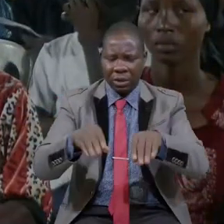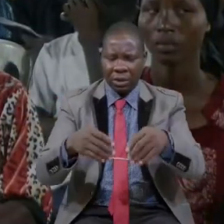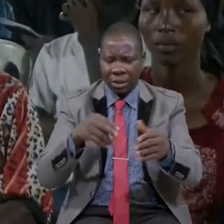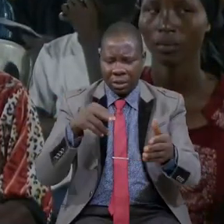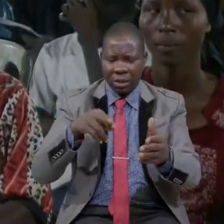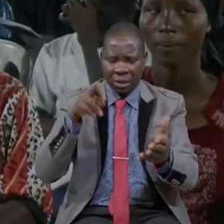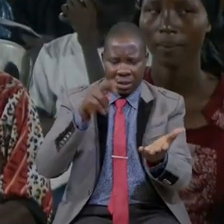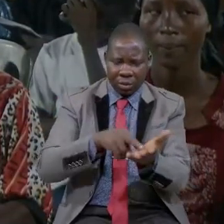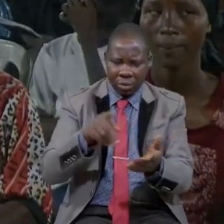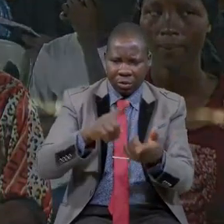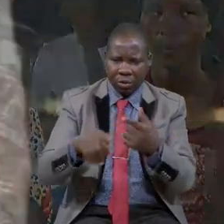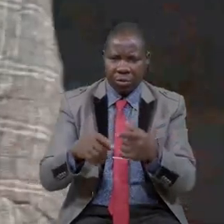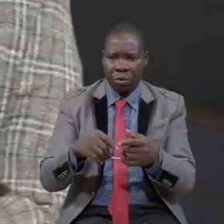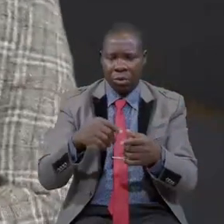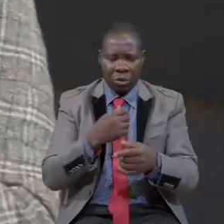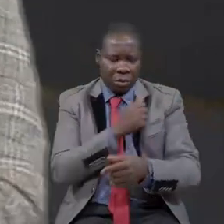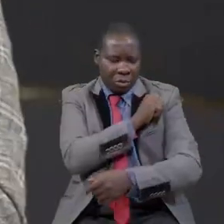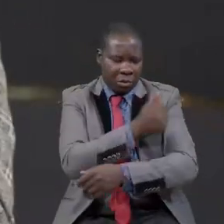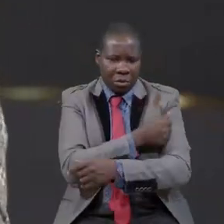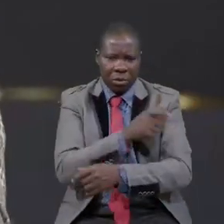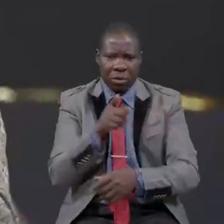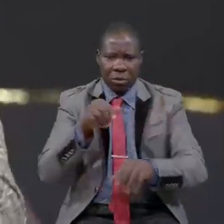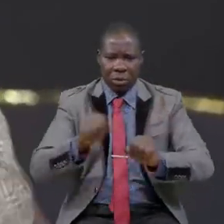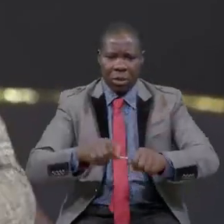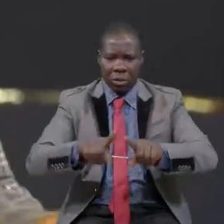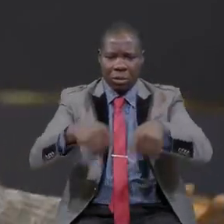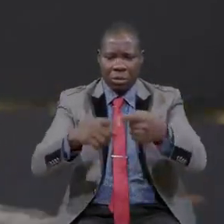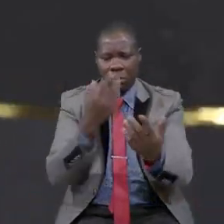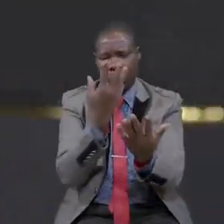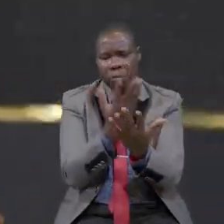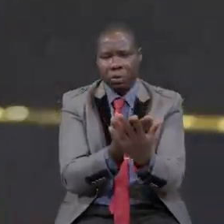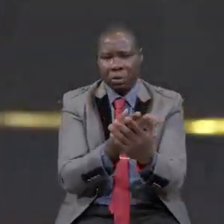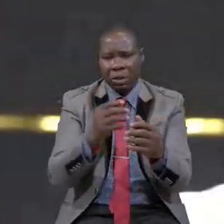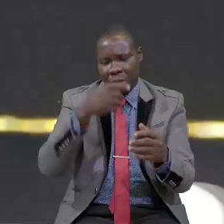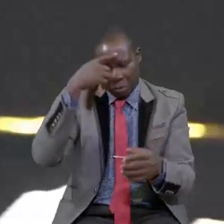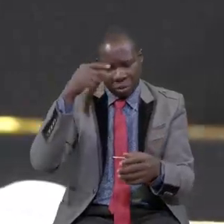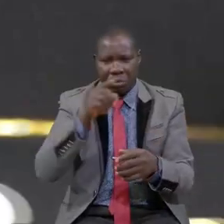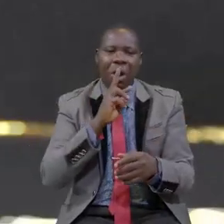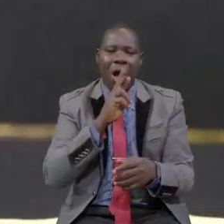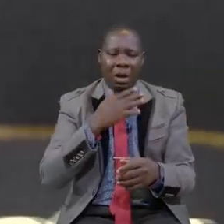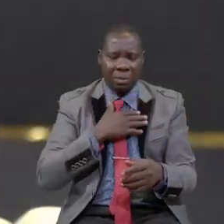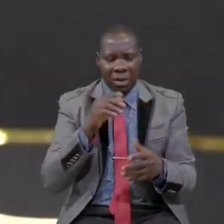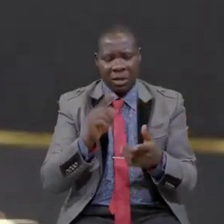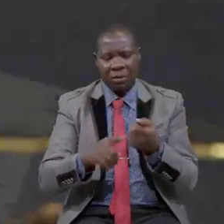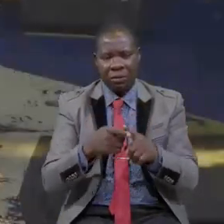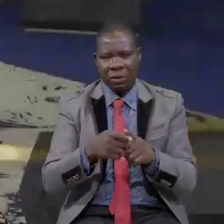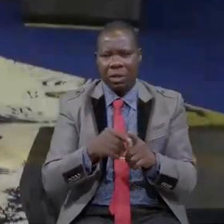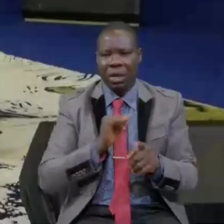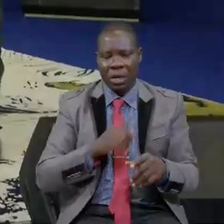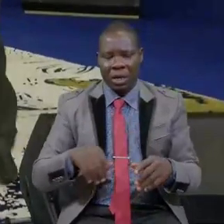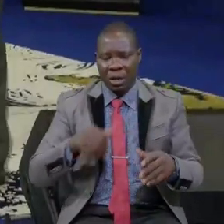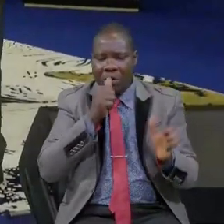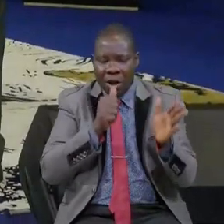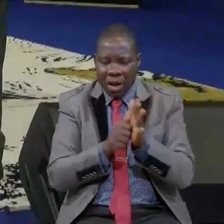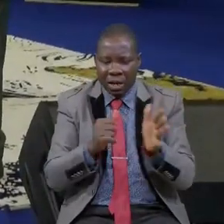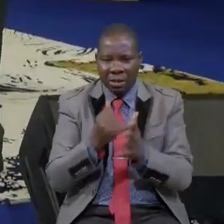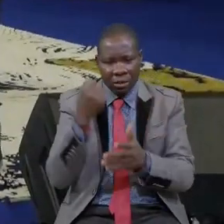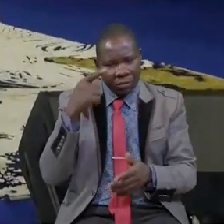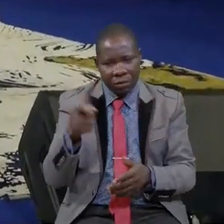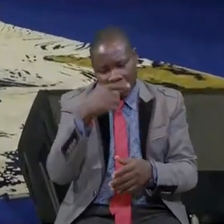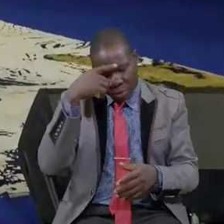enfermé. Ah, comme c'est mes amis, je cache ça. ces couvertures ne prospèrent